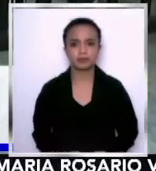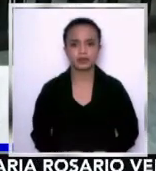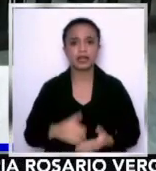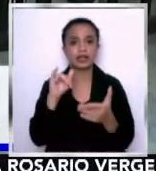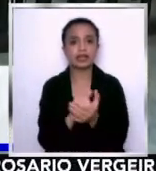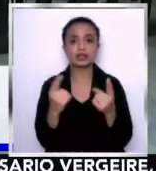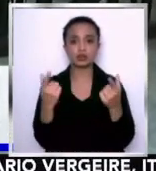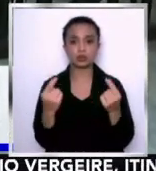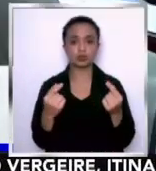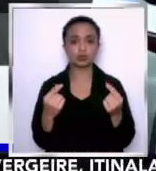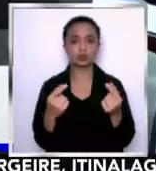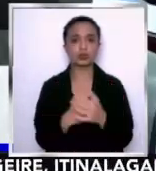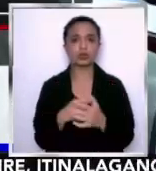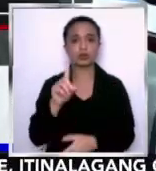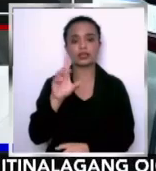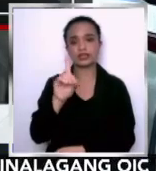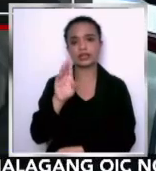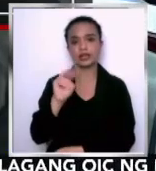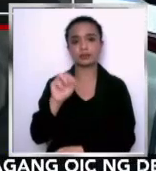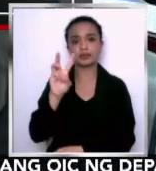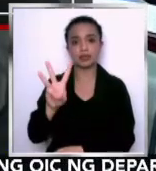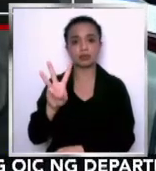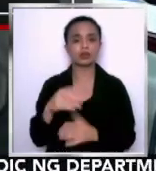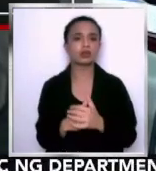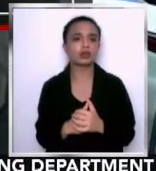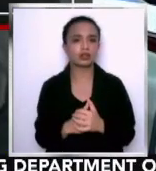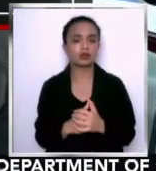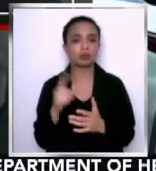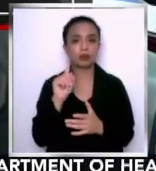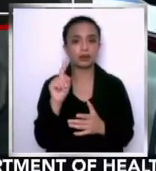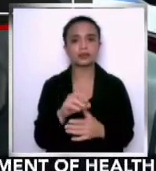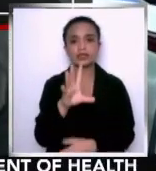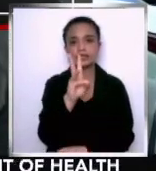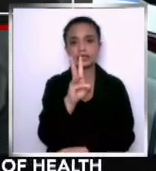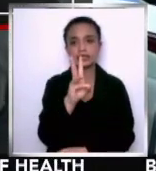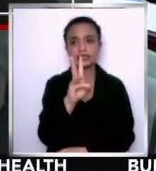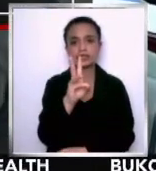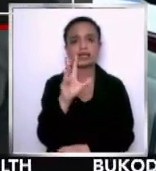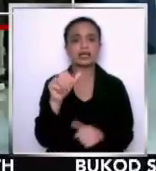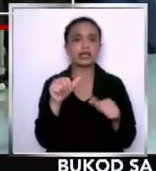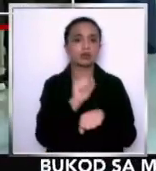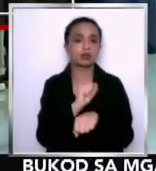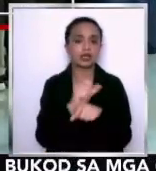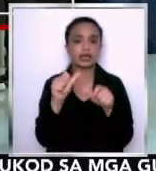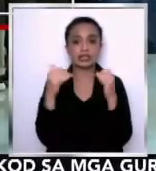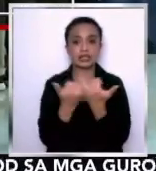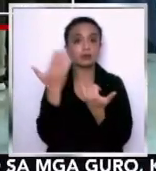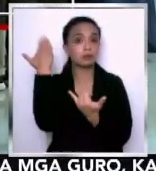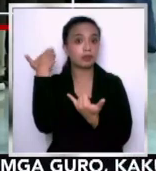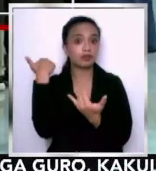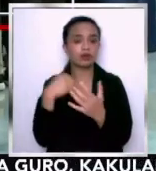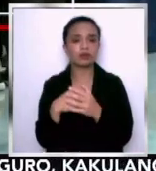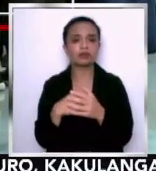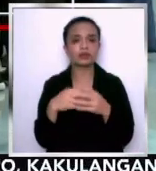pagbabago ng DMW na paglilipatan ng hindi bababa sa 6 na labor agencies na dating nasa ilanim ng Department of Labor